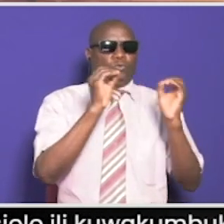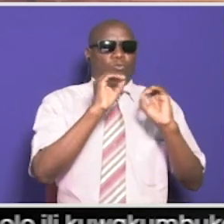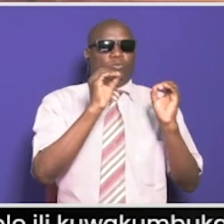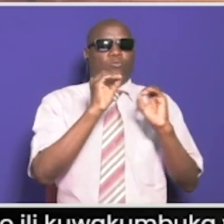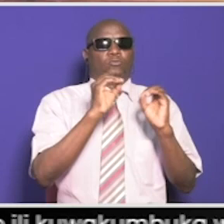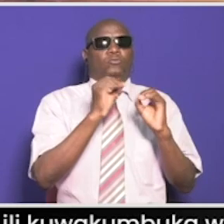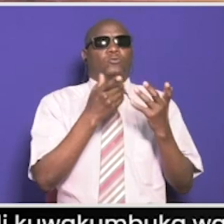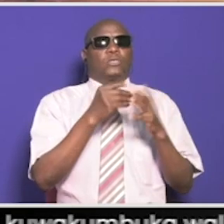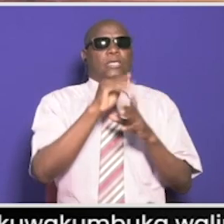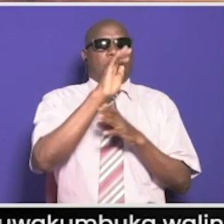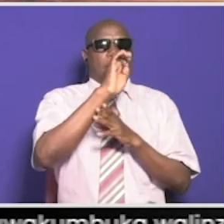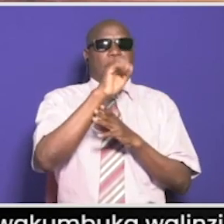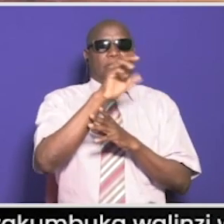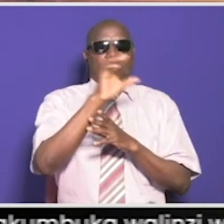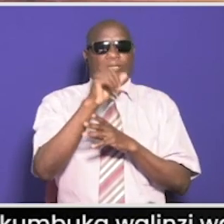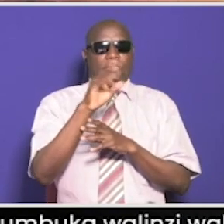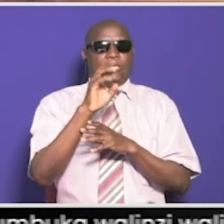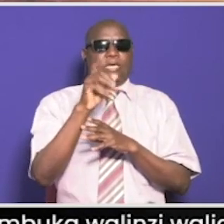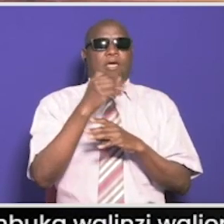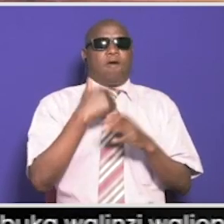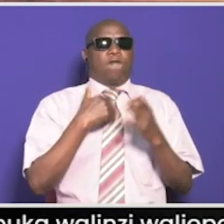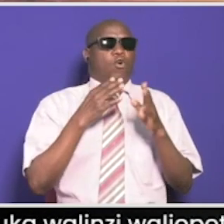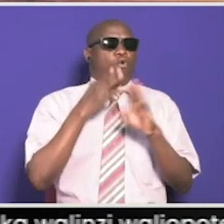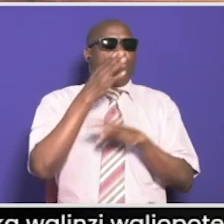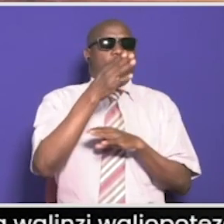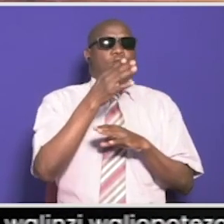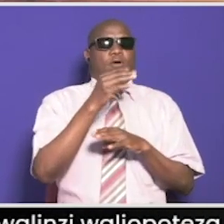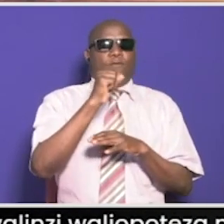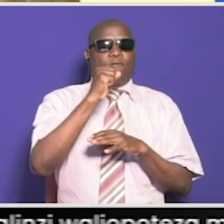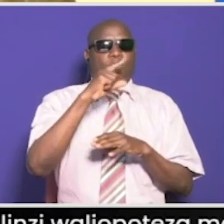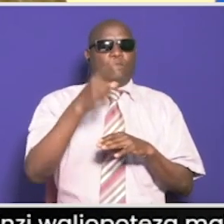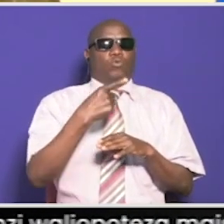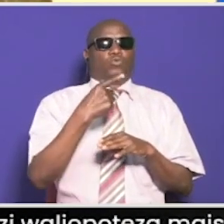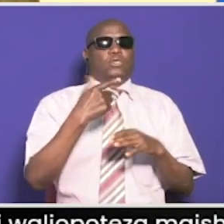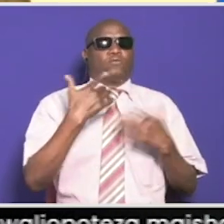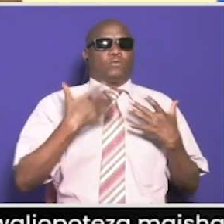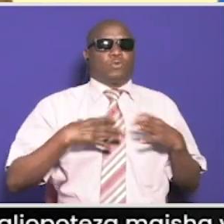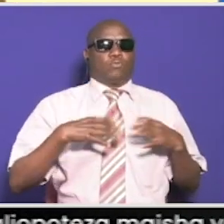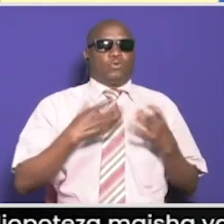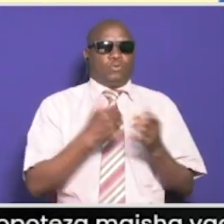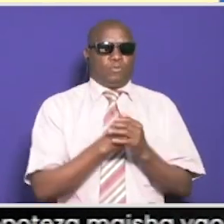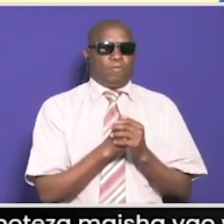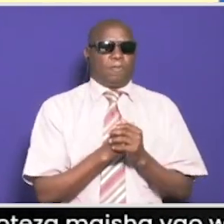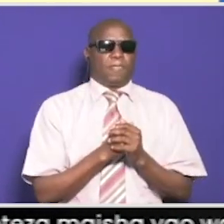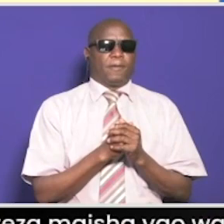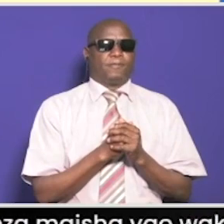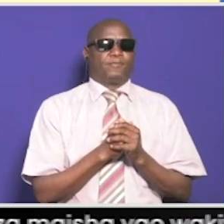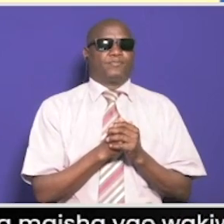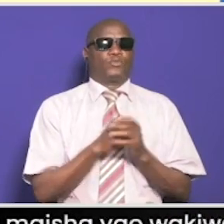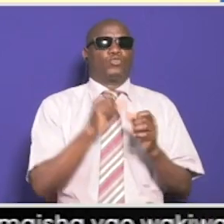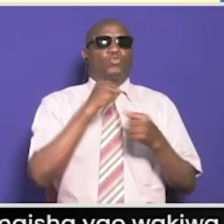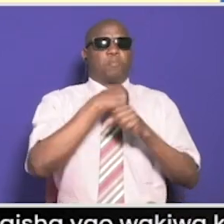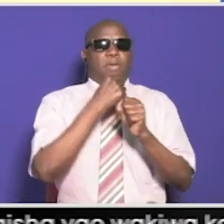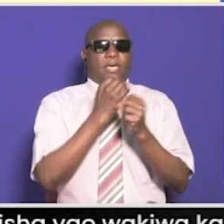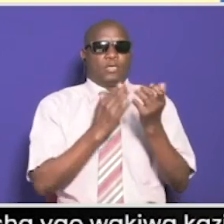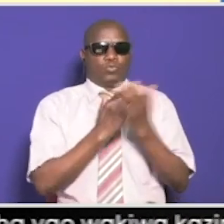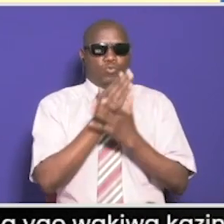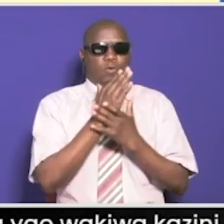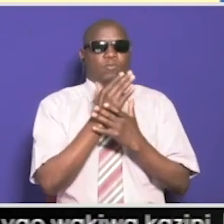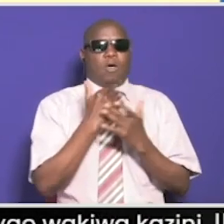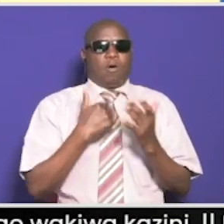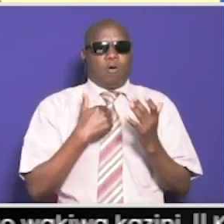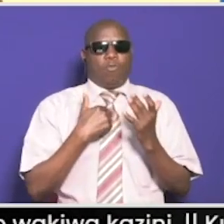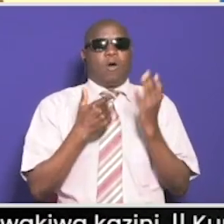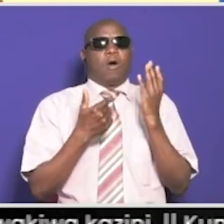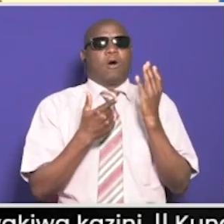e-citizen yenye huduma zaidi ya 5,000 za serikali. Is to ensure that within our digitalization agenda we are